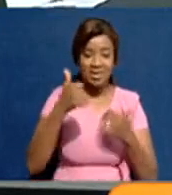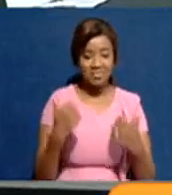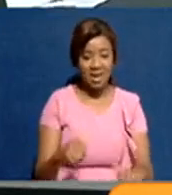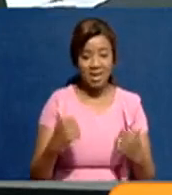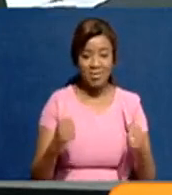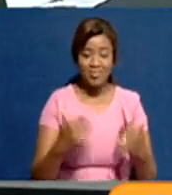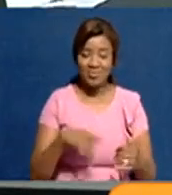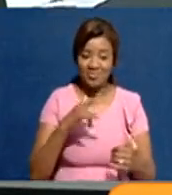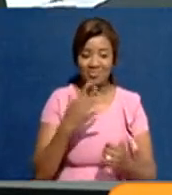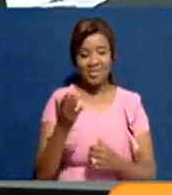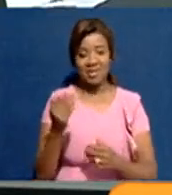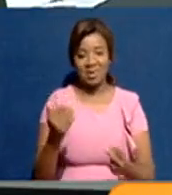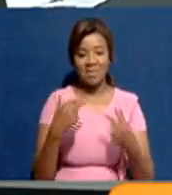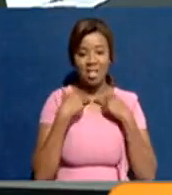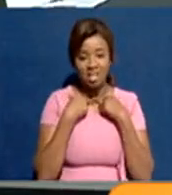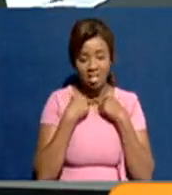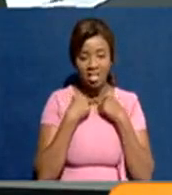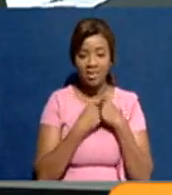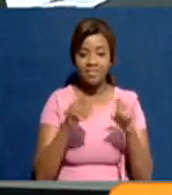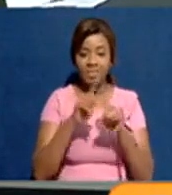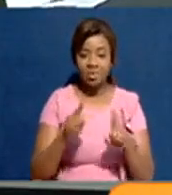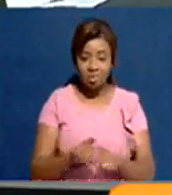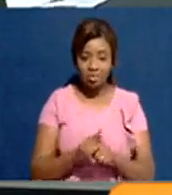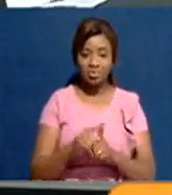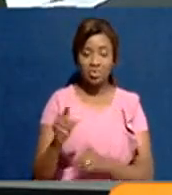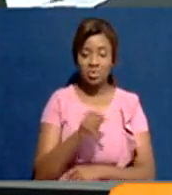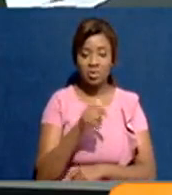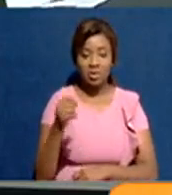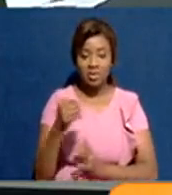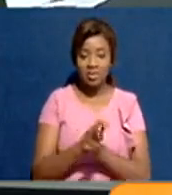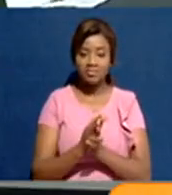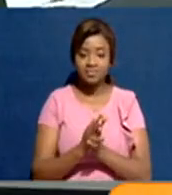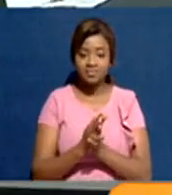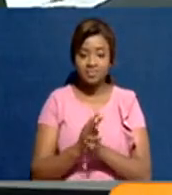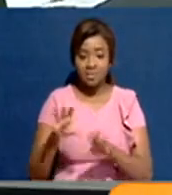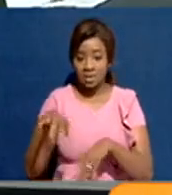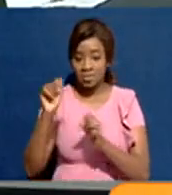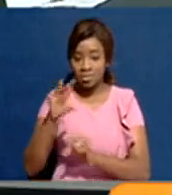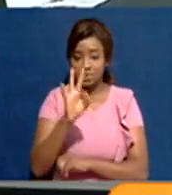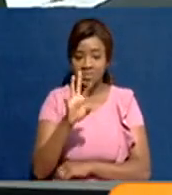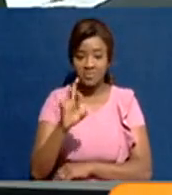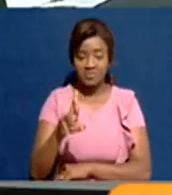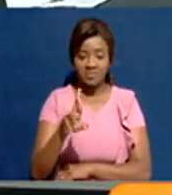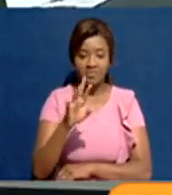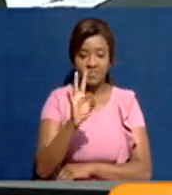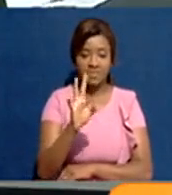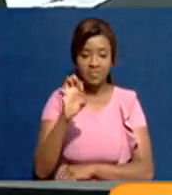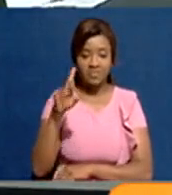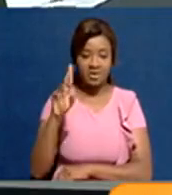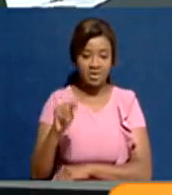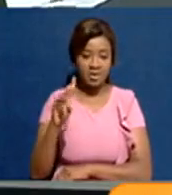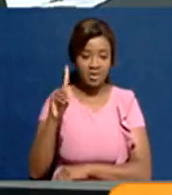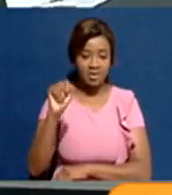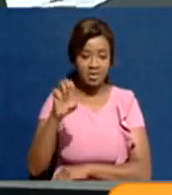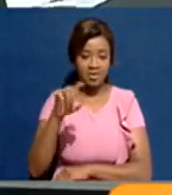zao. Na sasa mwenyekiti wa baraza la magavana Fernandez Baraza ameyasema haya siku moja tu kabla ya mkutano wa baraza la bajeti na